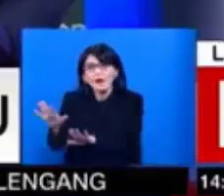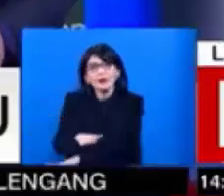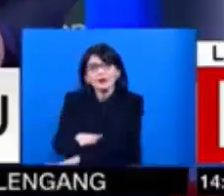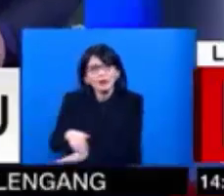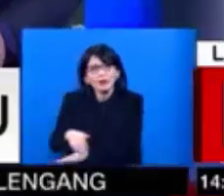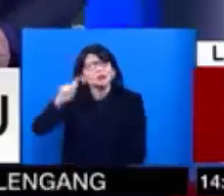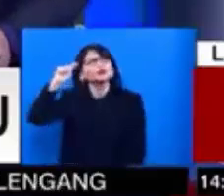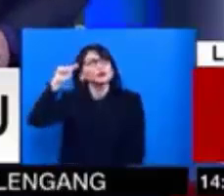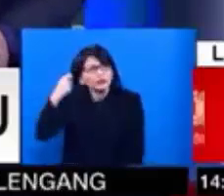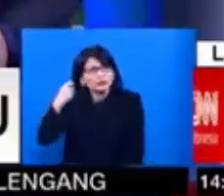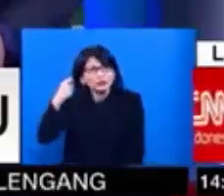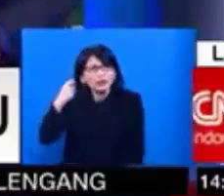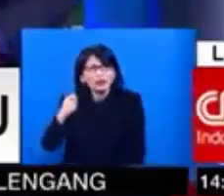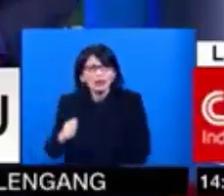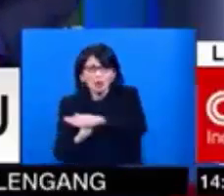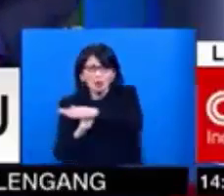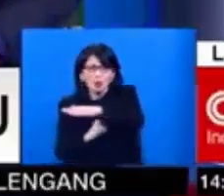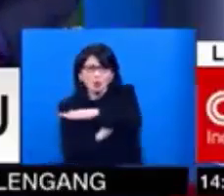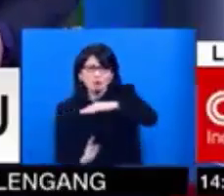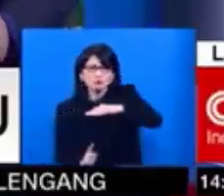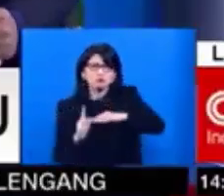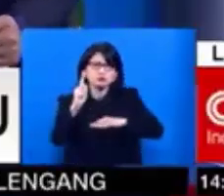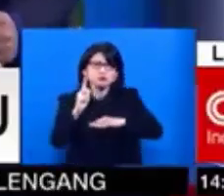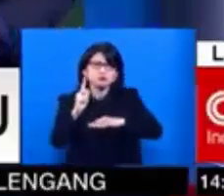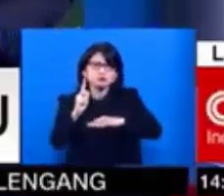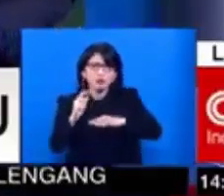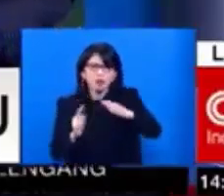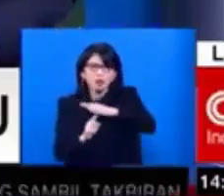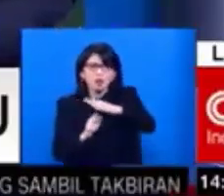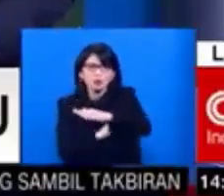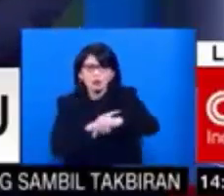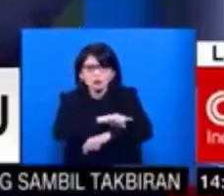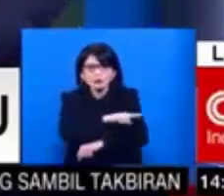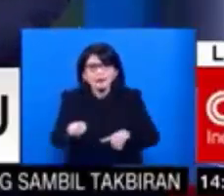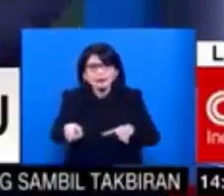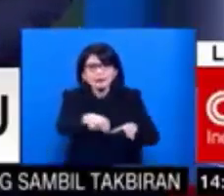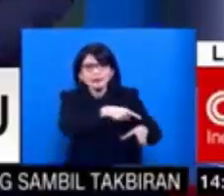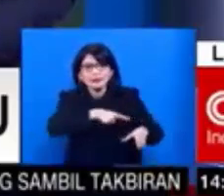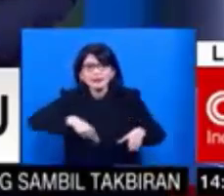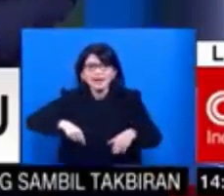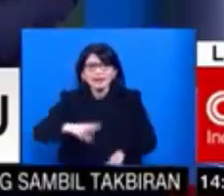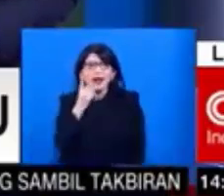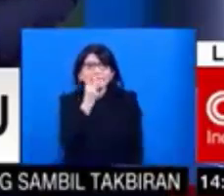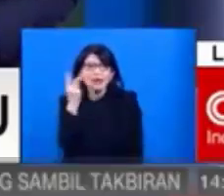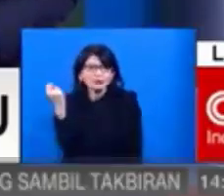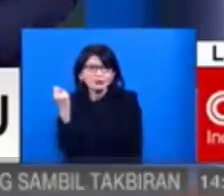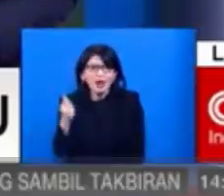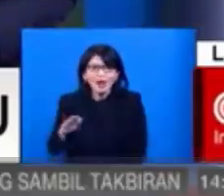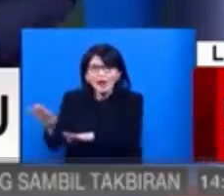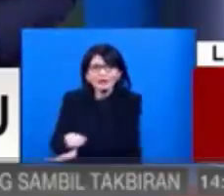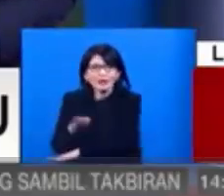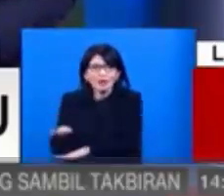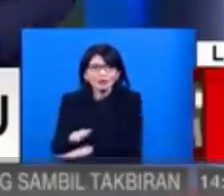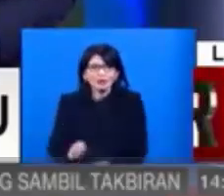jembatan ada karena antara selain dari ketinggiannya, Pulau kemudian Jawa juga dan Pulau open Madura. di tempat Madura dan oleh Balai Besar Pelaksanaan